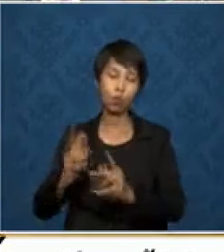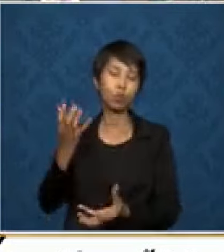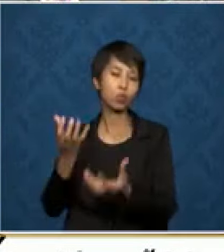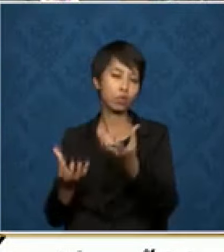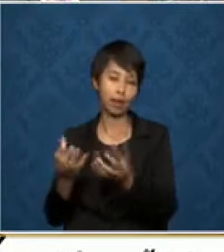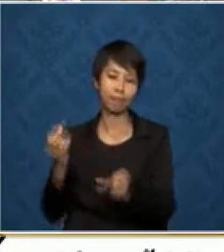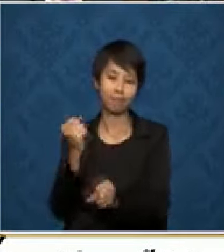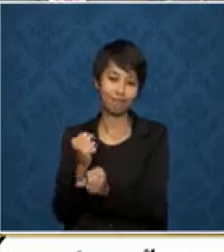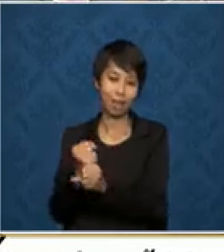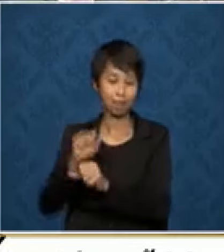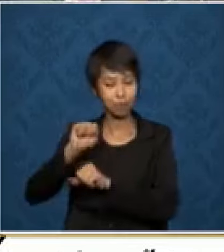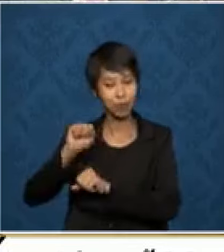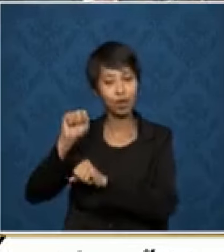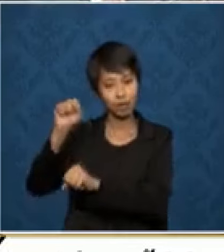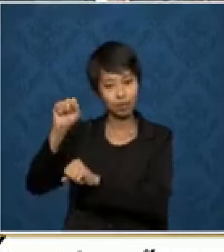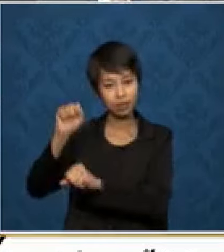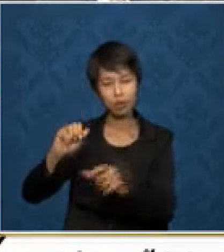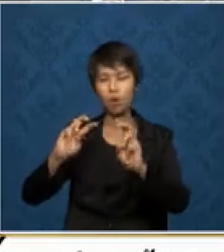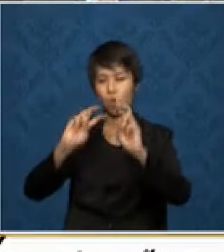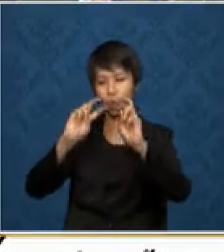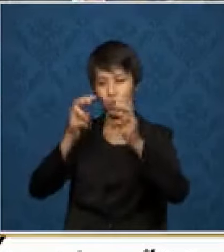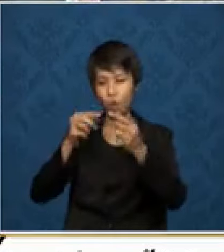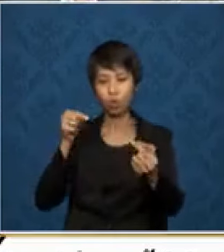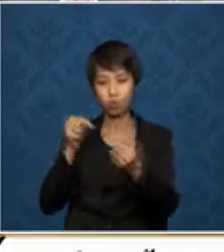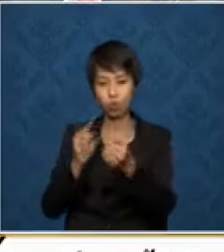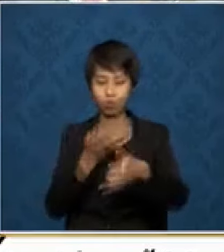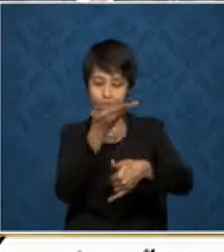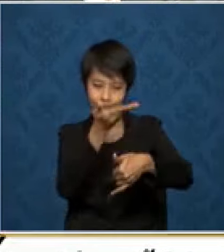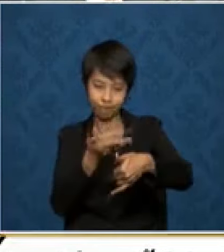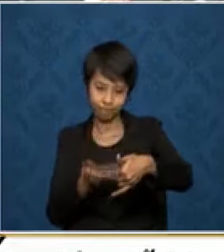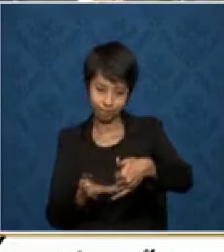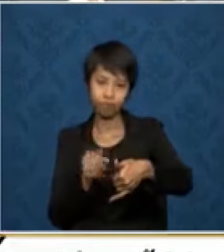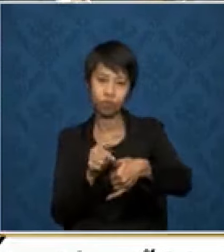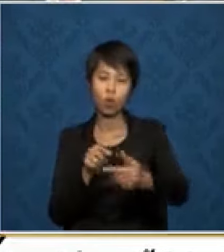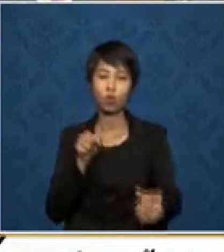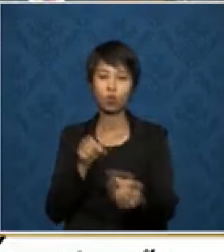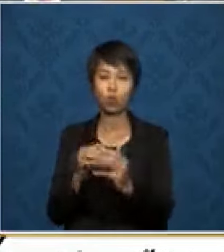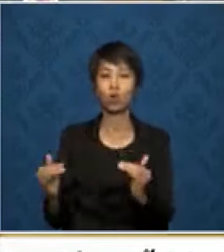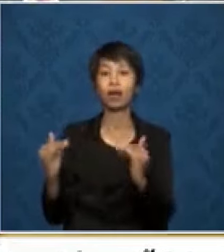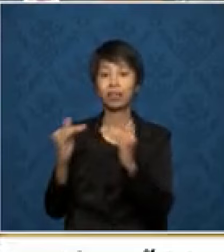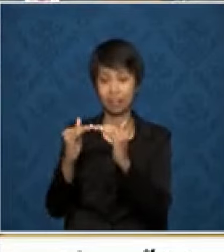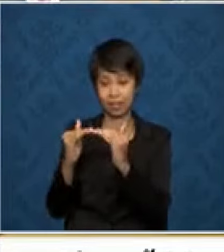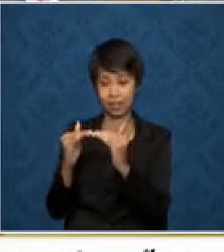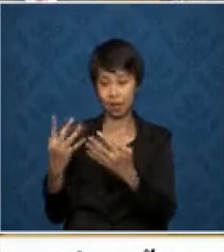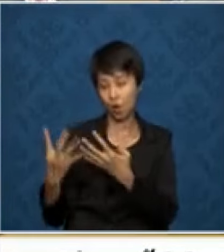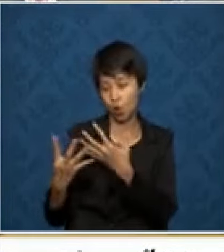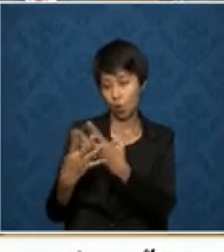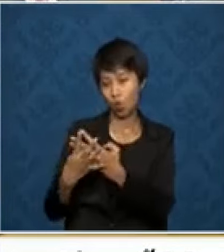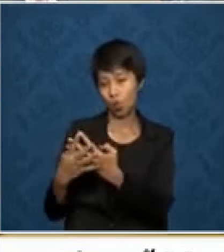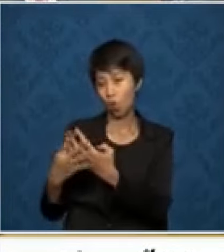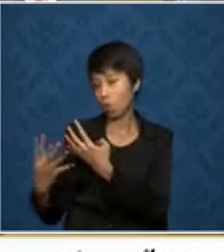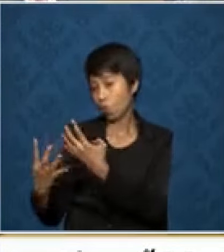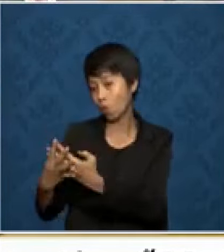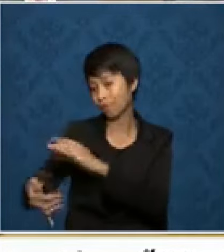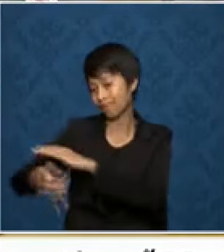มาเรื่องการกำหนดคุณสมบัติผู้มีสิทธิ์ถูกคุมขังนอกเรือนจำ